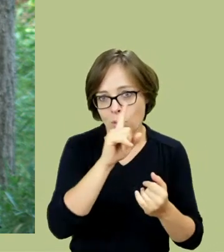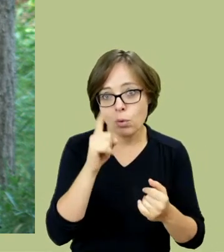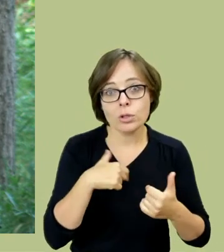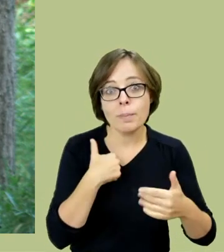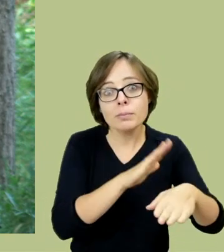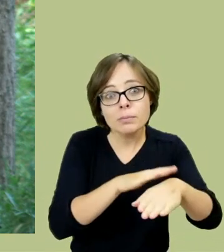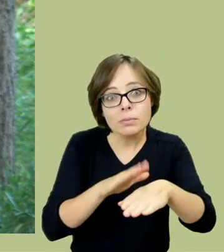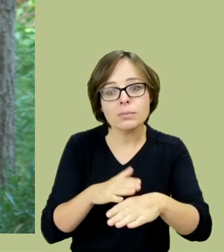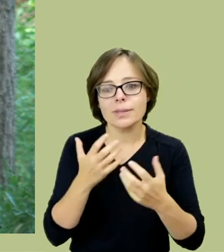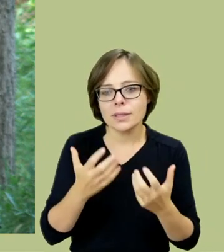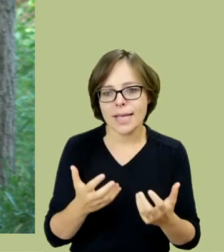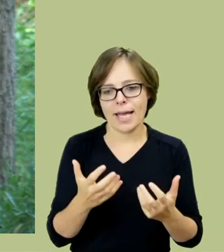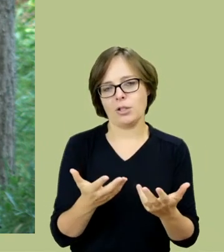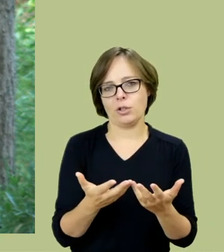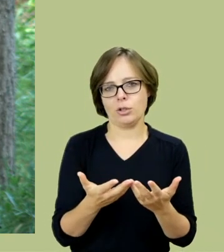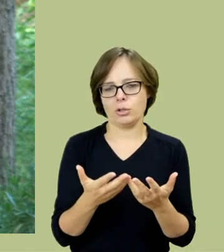też